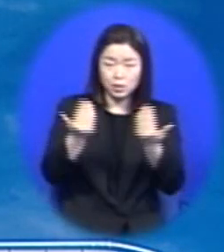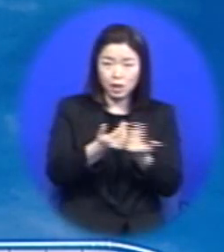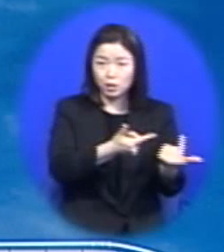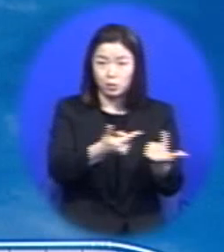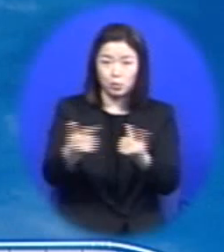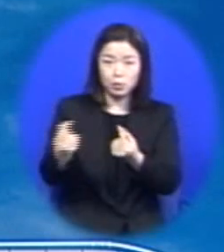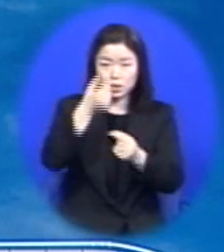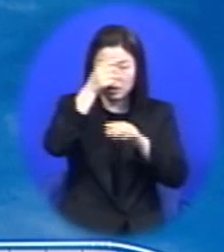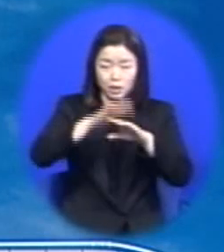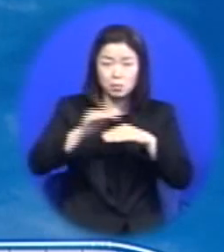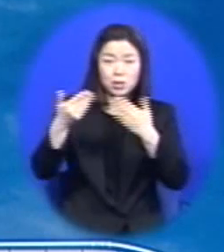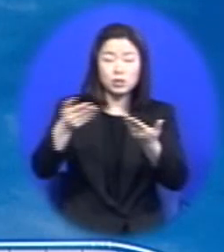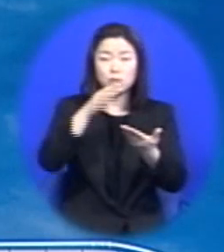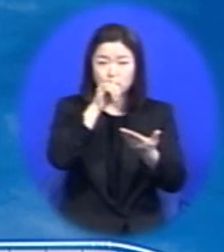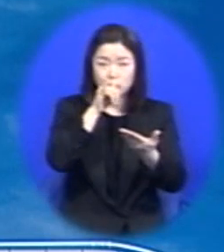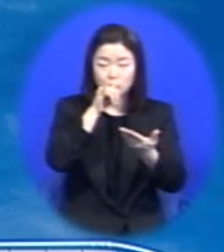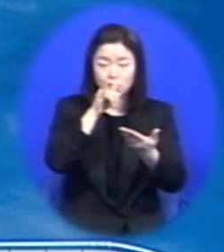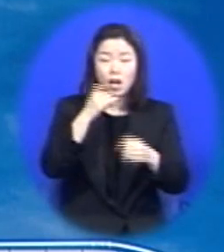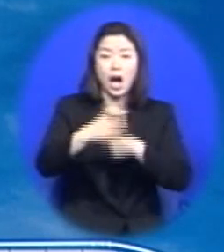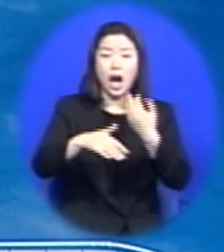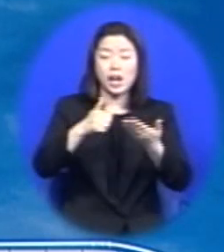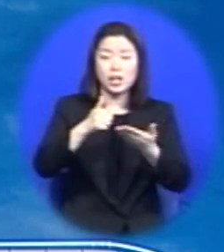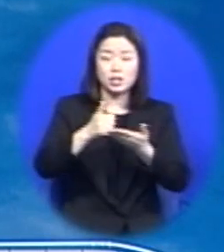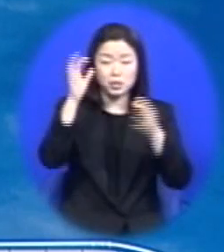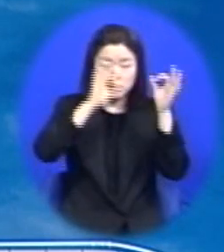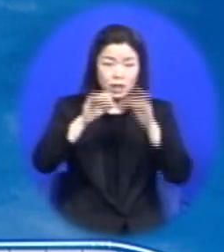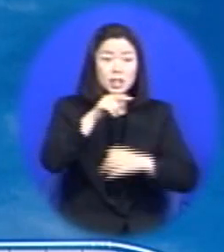여러분이 하나님이 찾으시는 그 예배자이십니까?